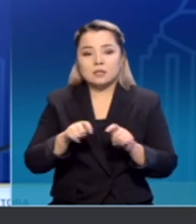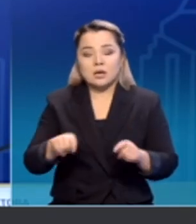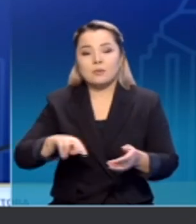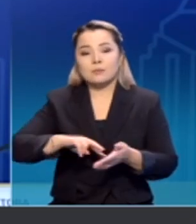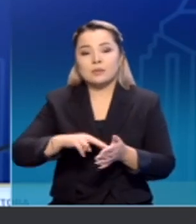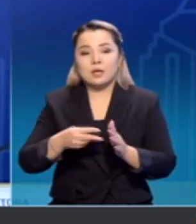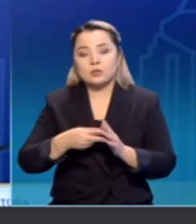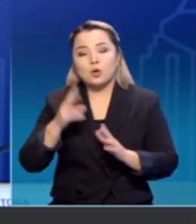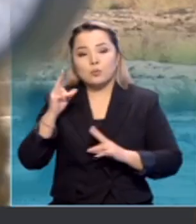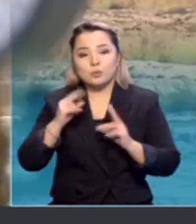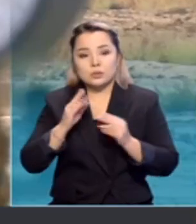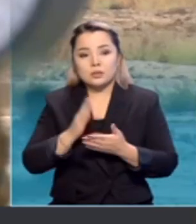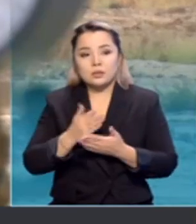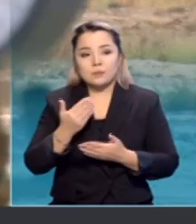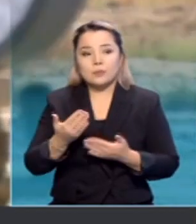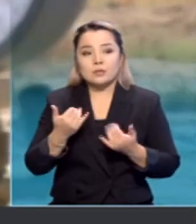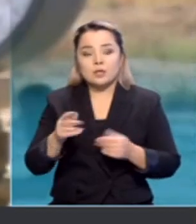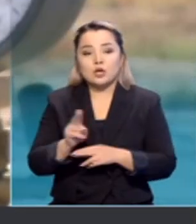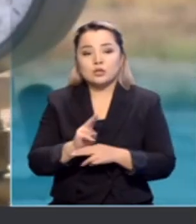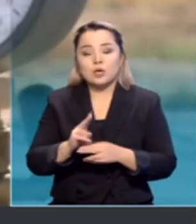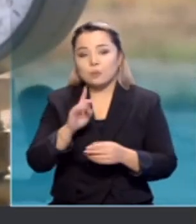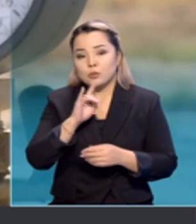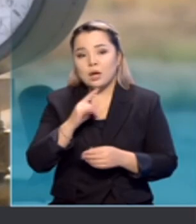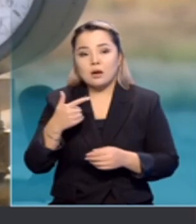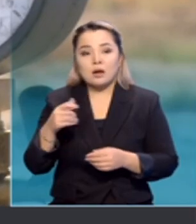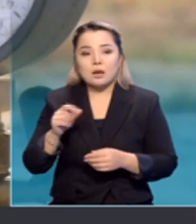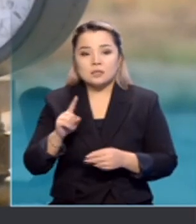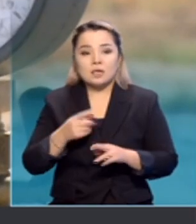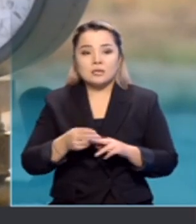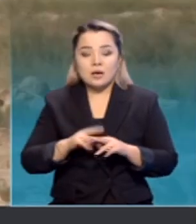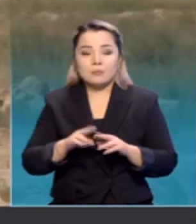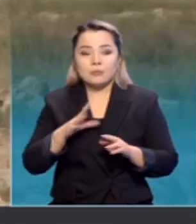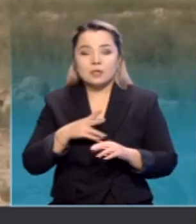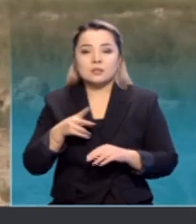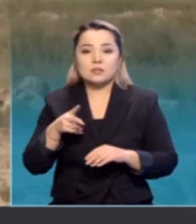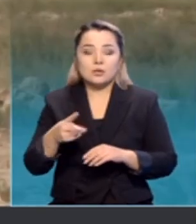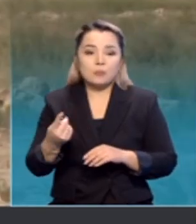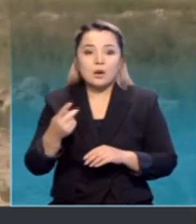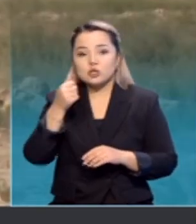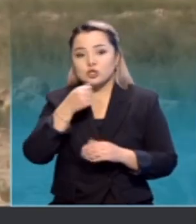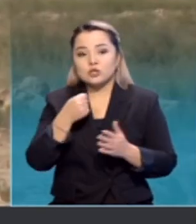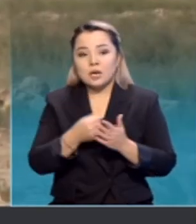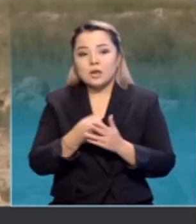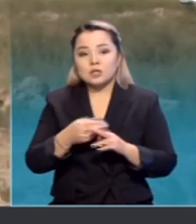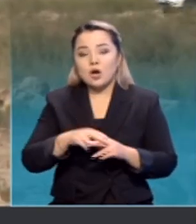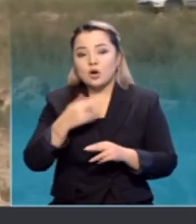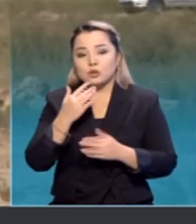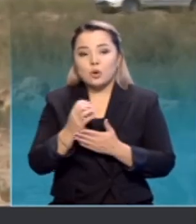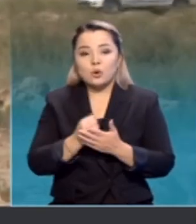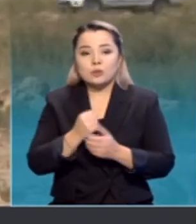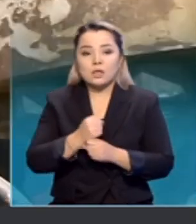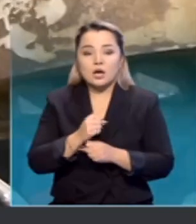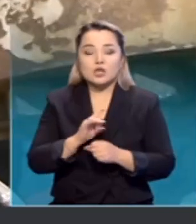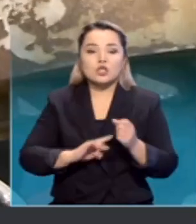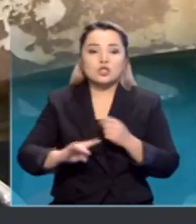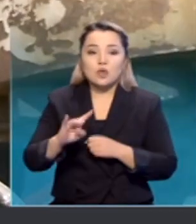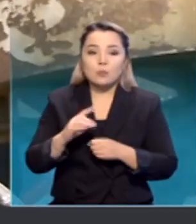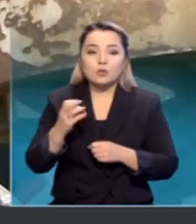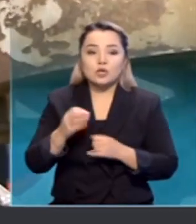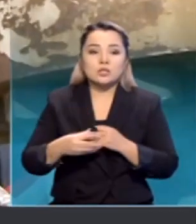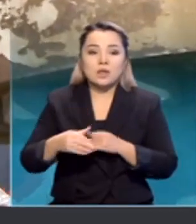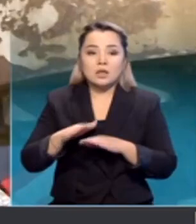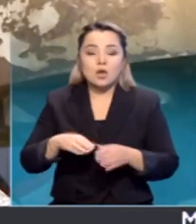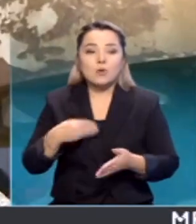деп үміттеніп отырмыз. Ембі мұнай газ 2012 жылдан бастап 2021 жылға дейін ұлттық қорға, республикалық және